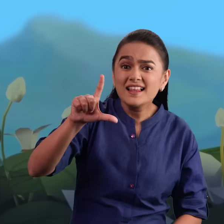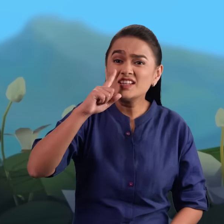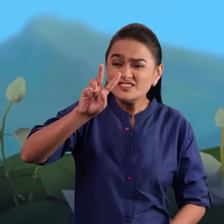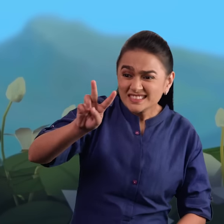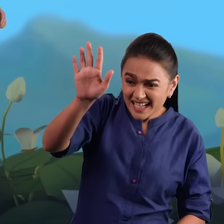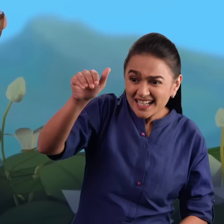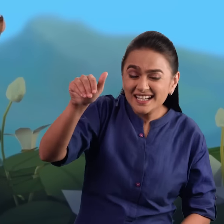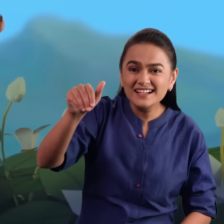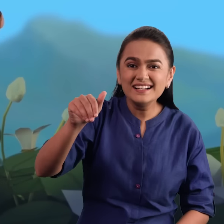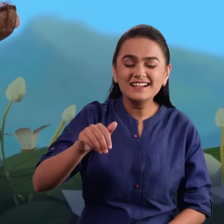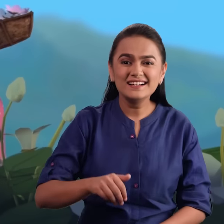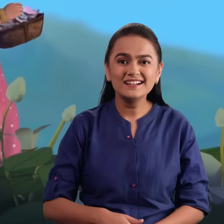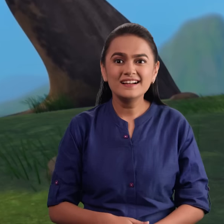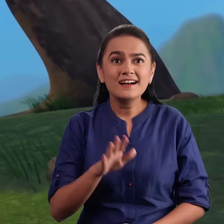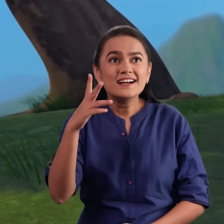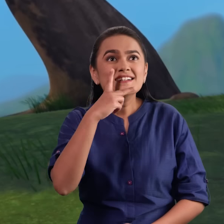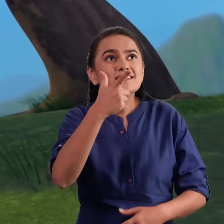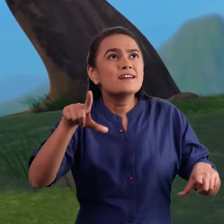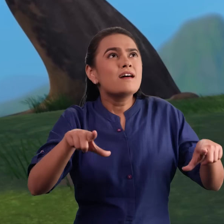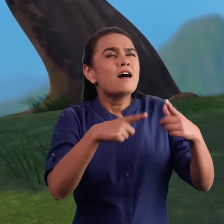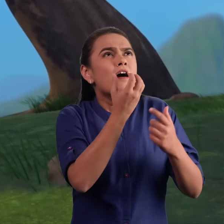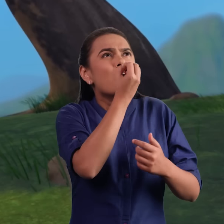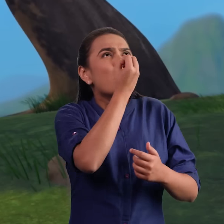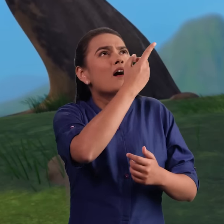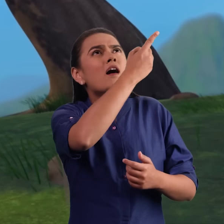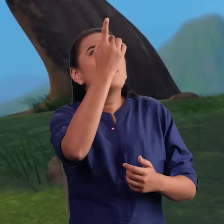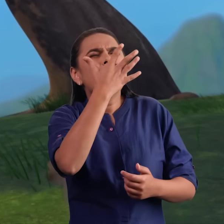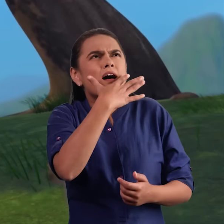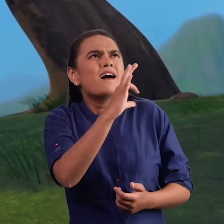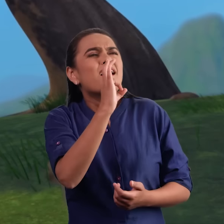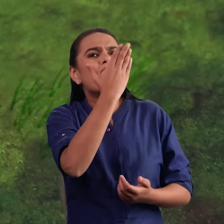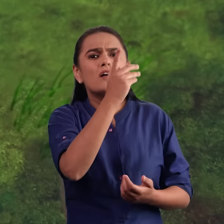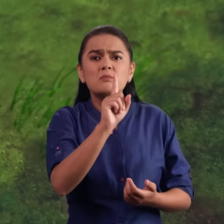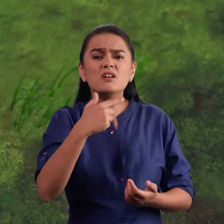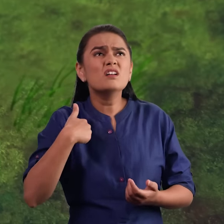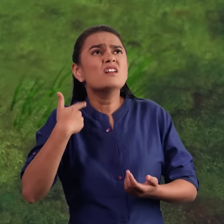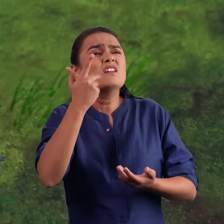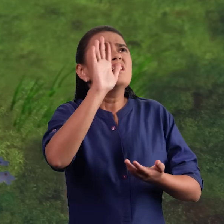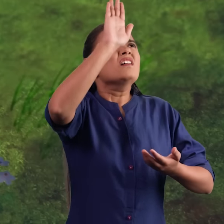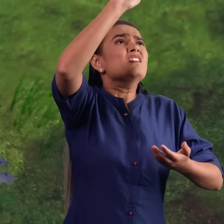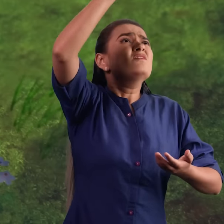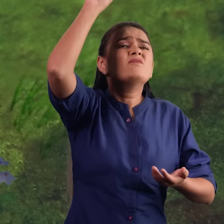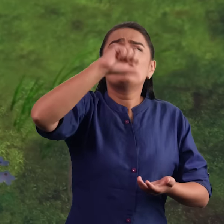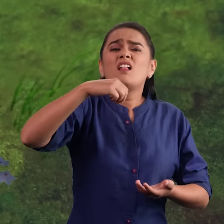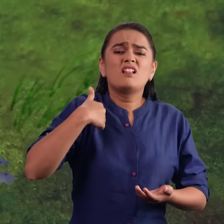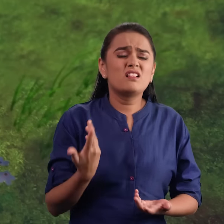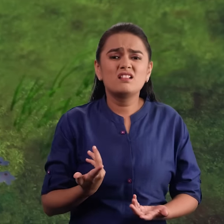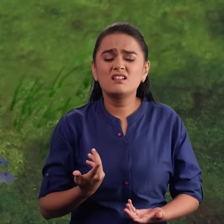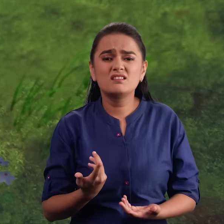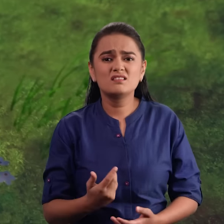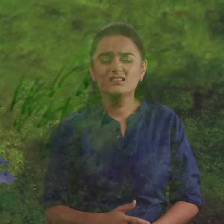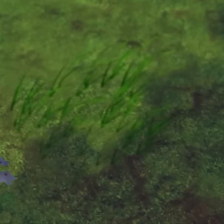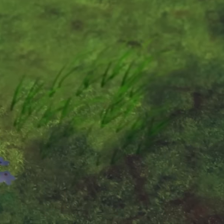ललिता, विशाखा, देखो यहाँ के पुष्प कितने सुंदर हैं, परंतु वहाँ तक मेरा हाथ ही नहीं